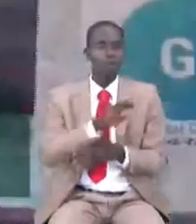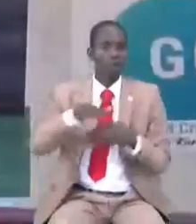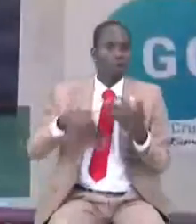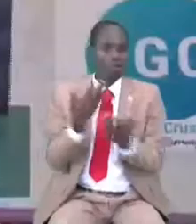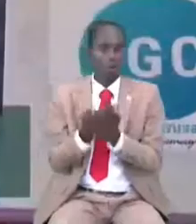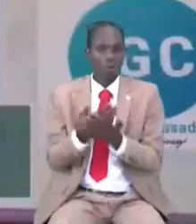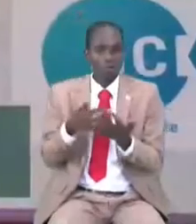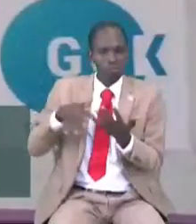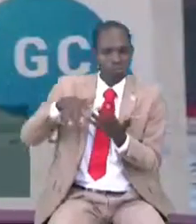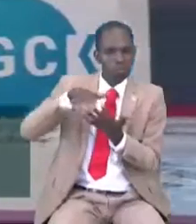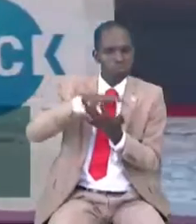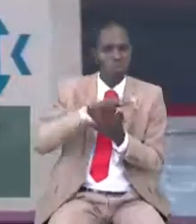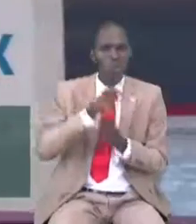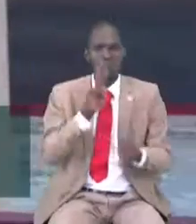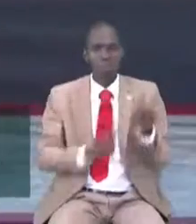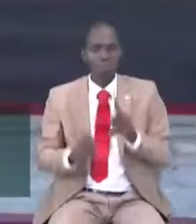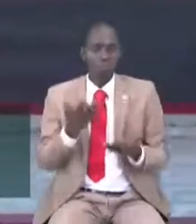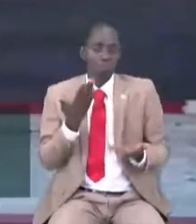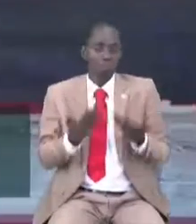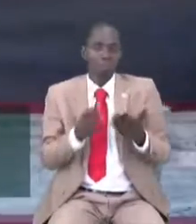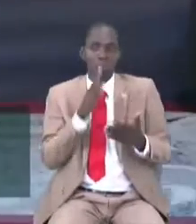nous, qu'ils ne soient pas comme nous,